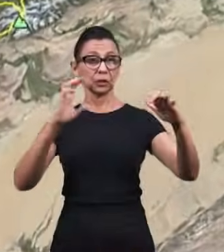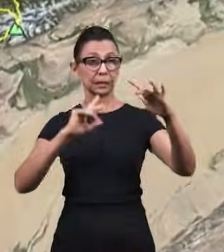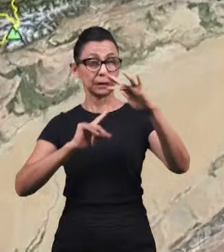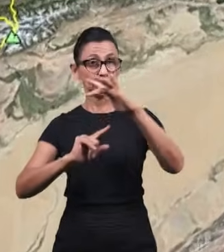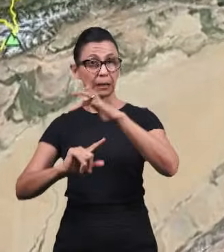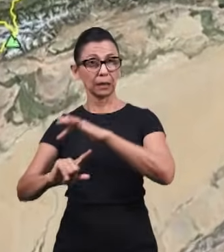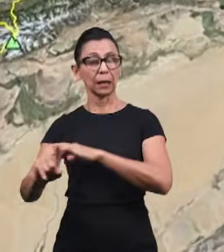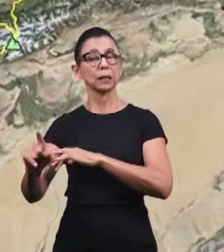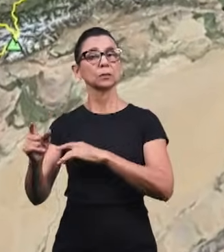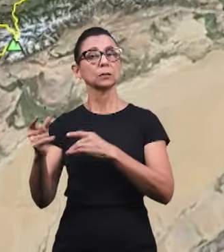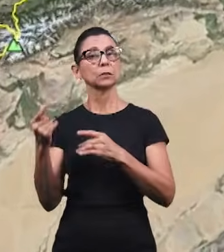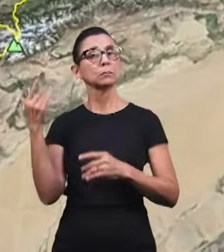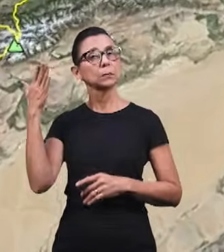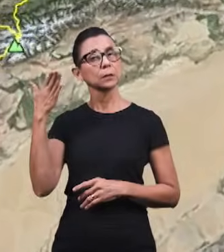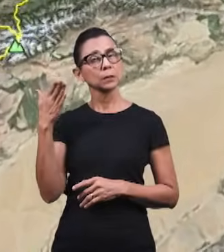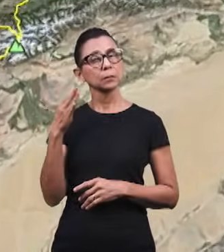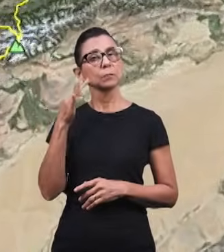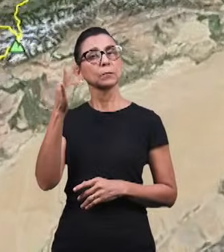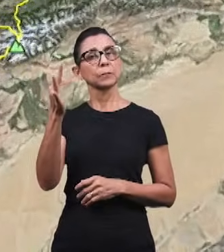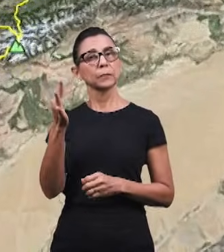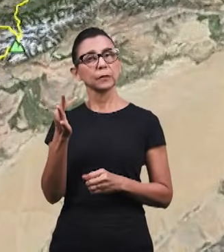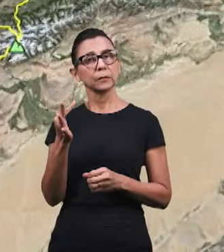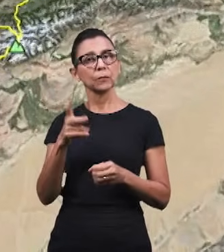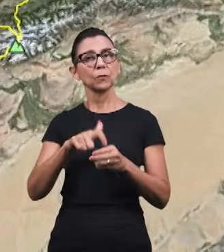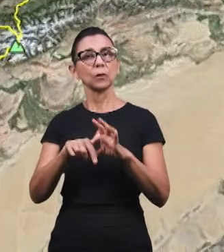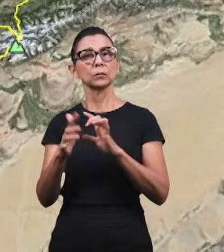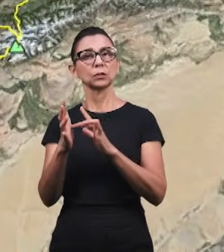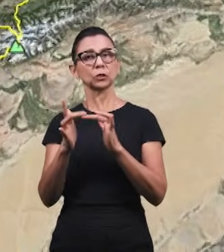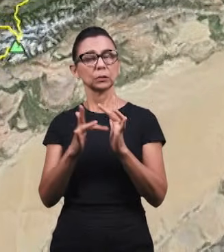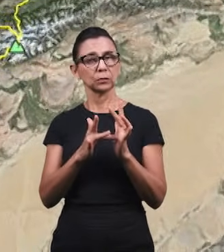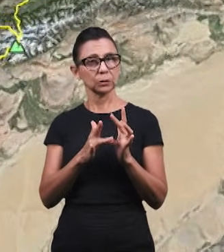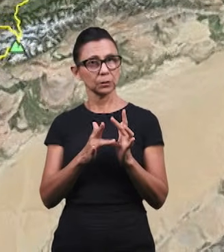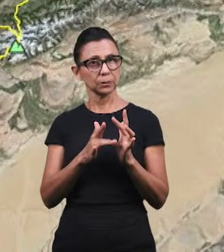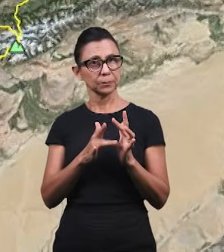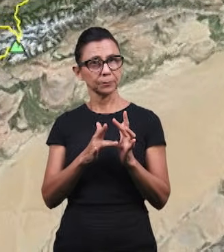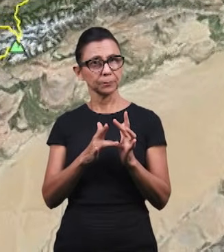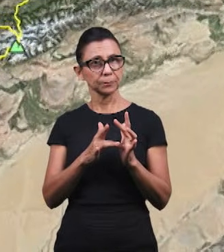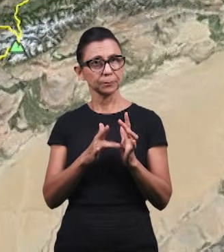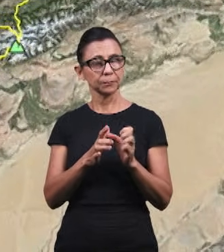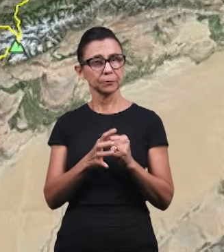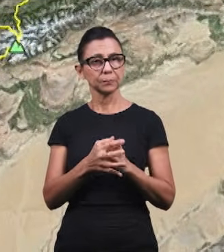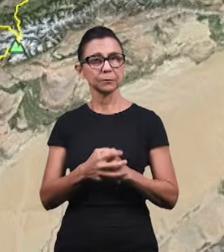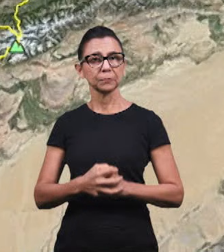le message du retour imminent du Seigneur Jésus. Do Senhor Jesus.